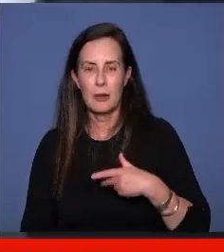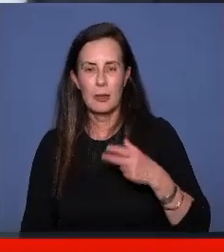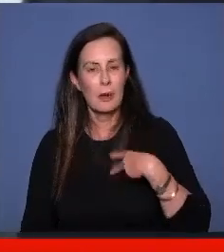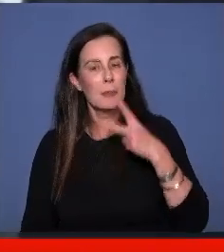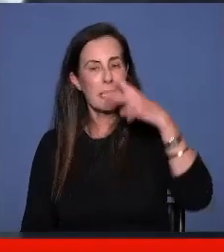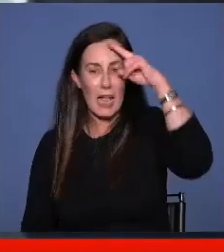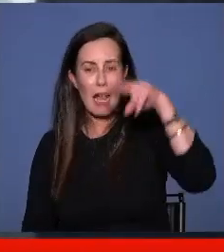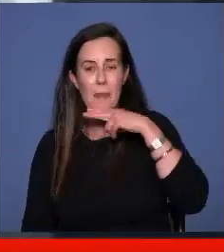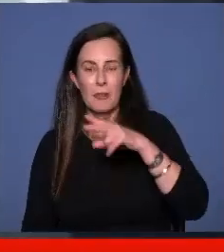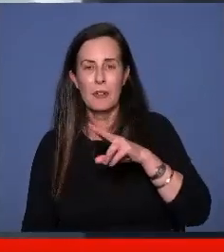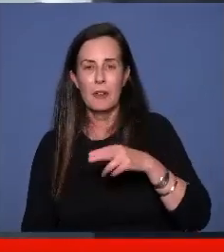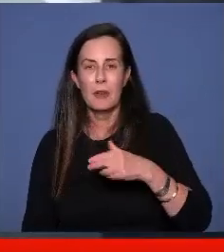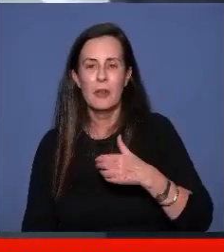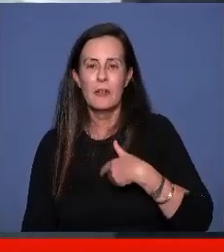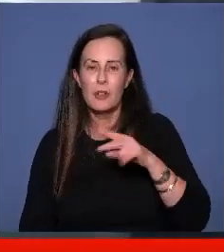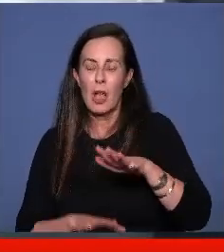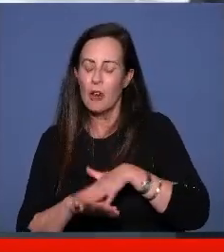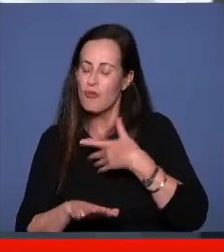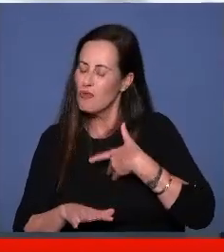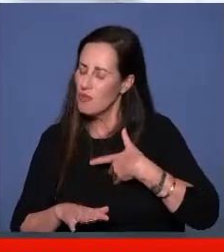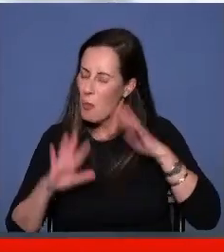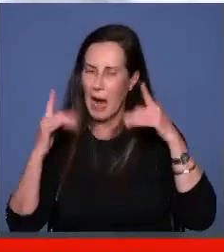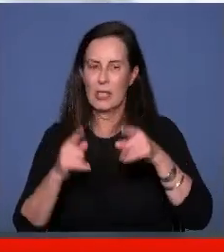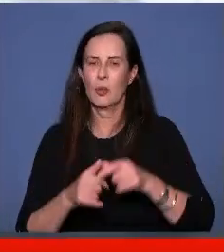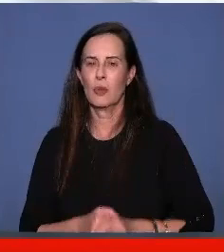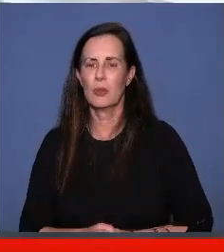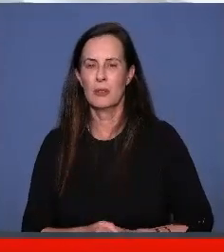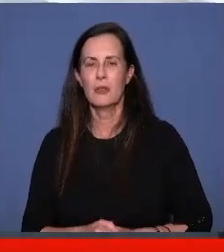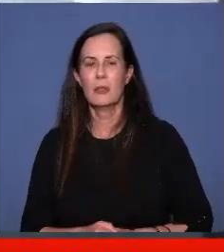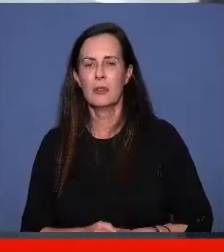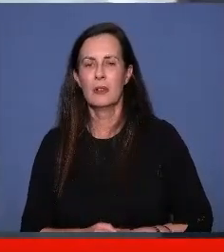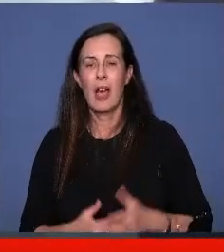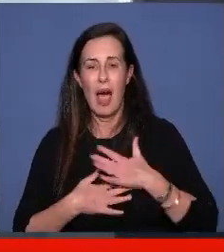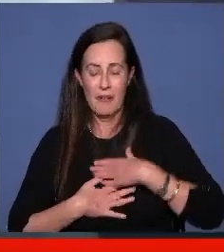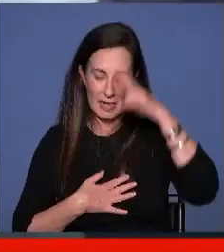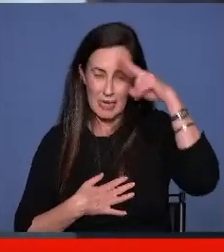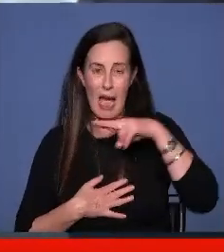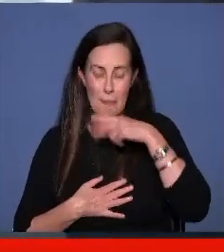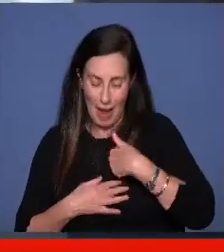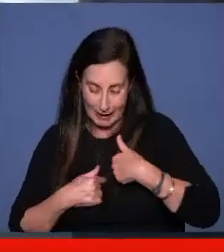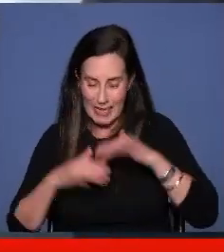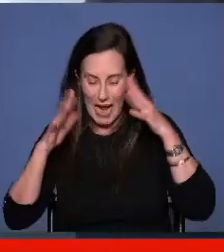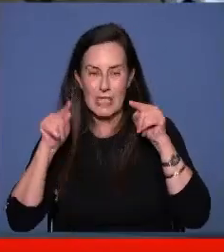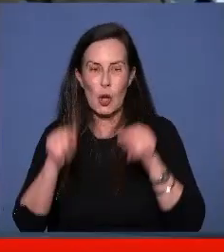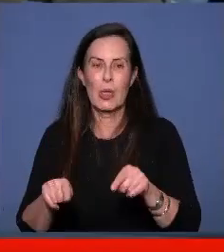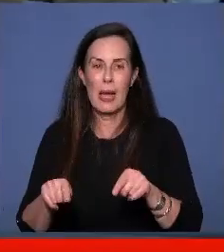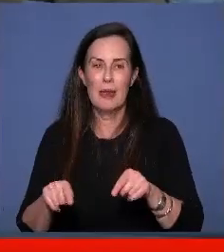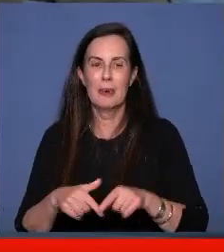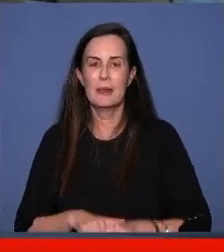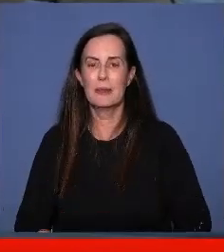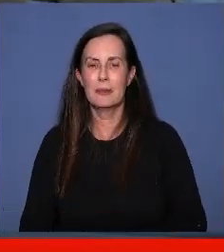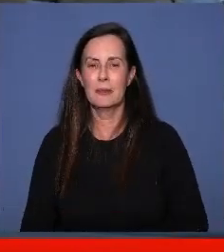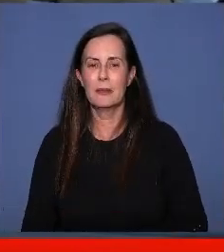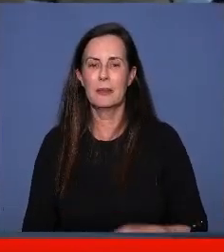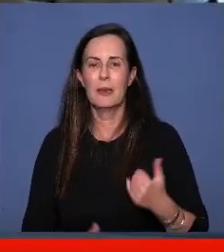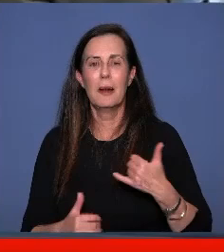שלו ושגשות של הרצה, אבל אני בתור אבא הרצתי אותך. מה הייתי עושה